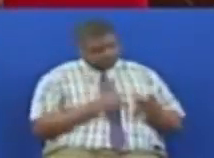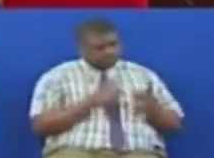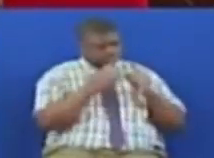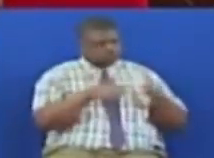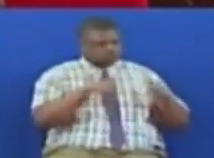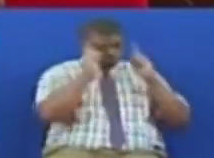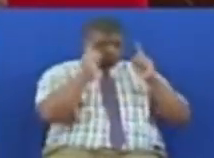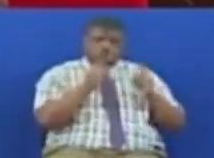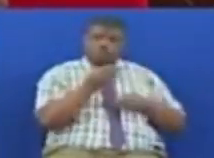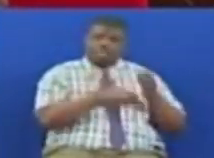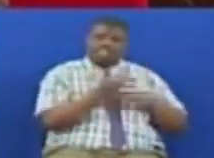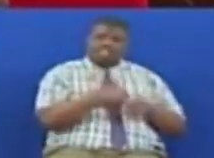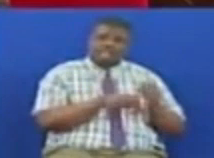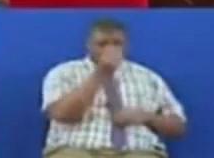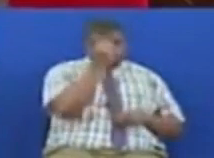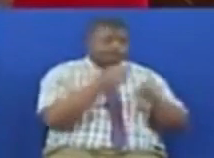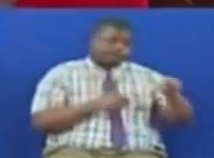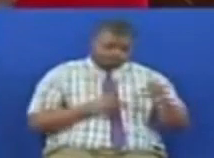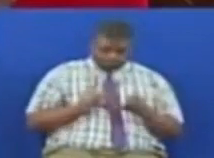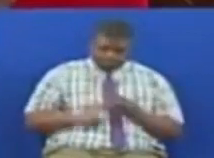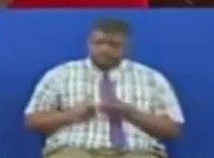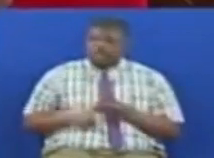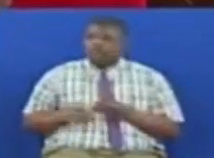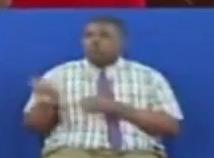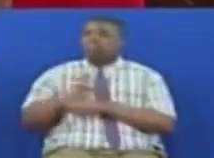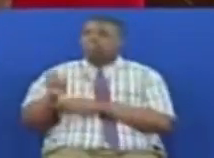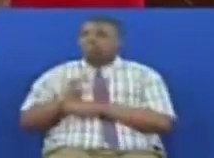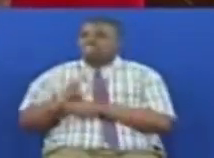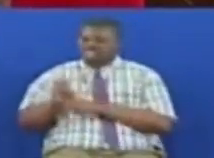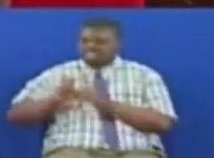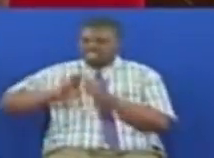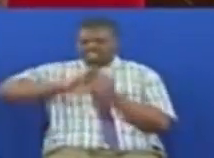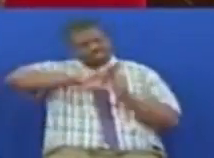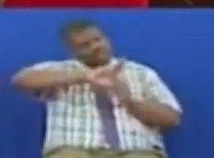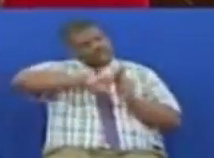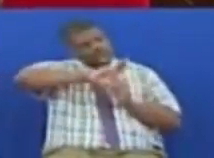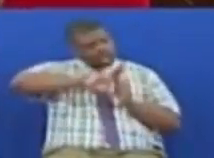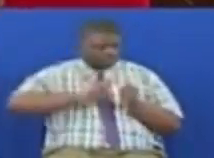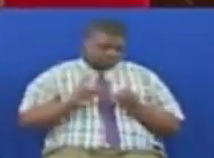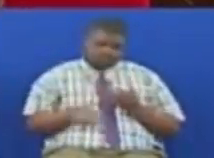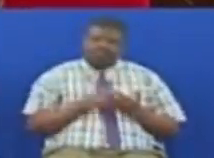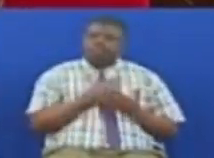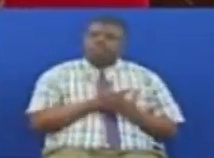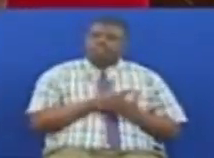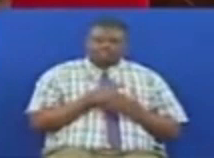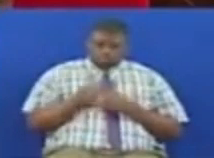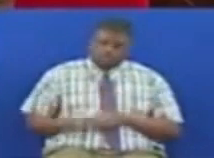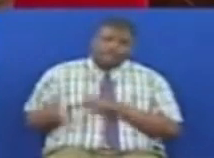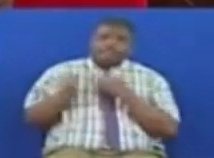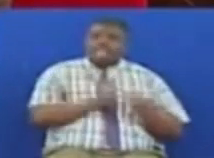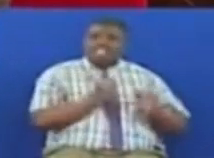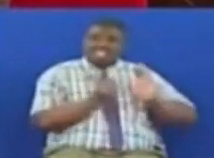elimu ya biashara sura ya 315, sheria ya usimamizi na udhibiti wa silaha na risasi sura ya 223, sheria ya uhamiaji sura